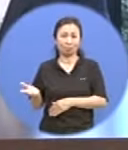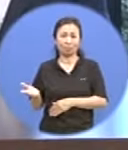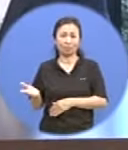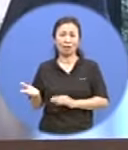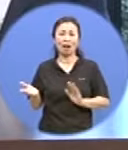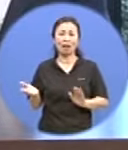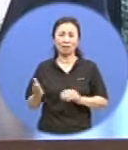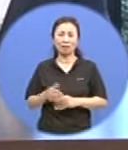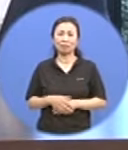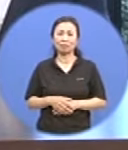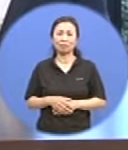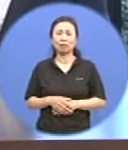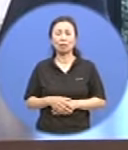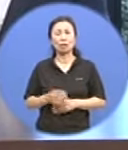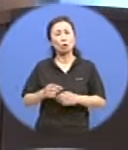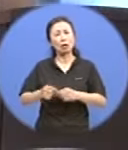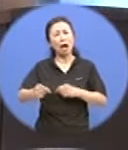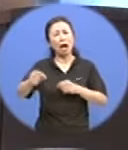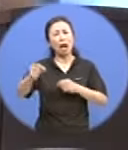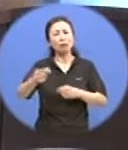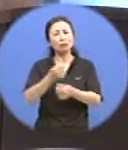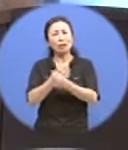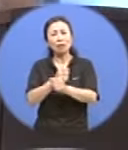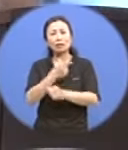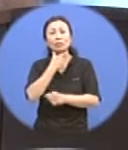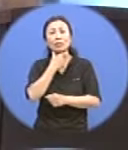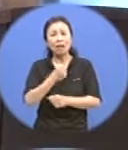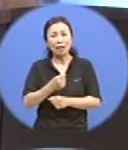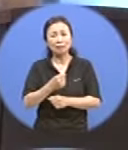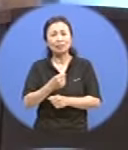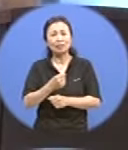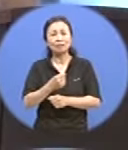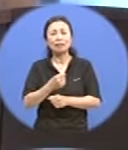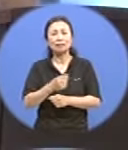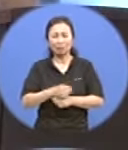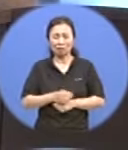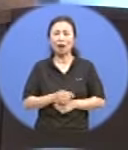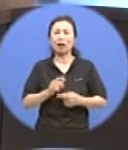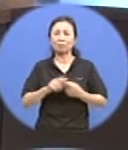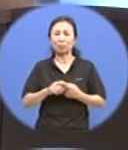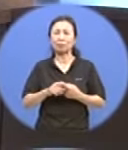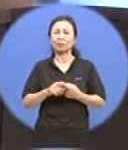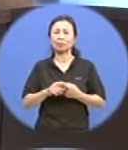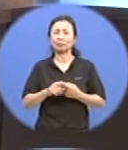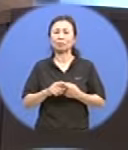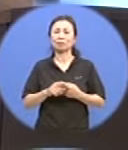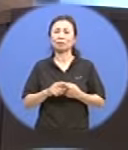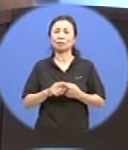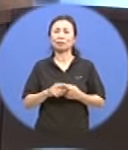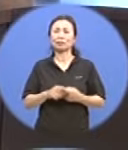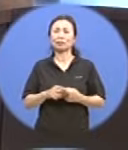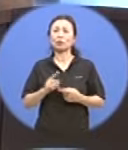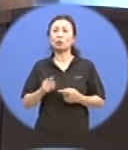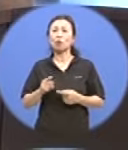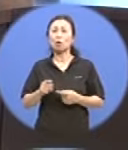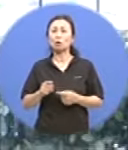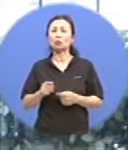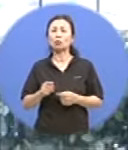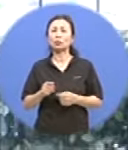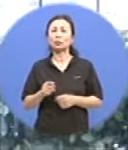少しこう長い目に研究したいで、数年がかりで、限度2000万円ぐらいにしてあるんですけど、そのぐ